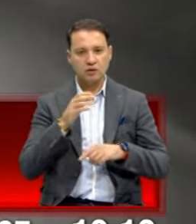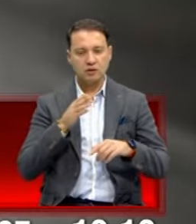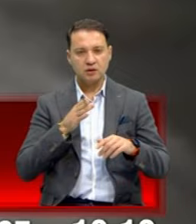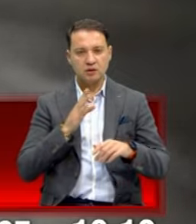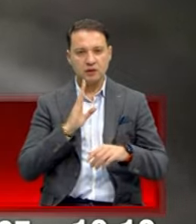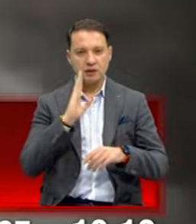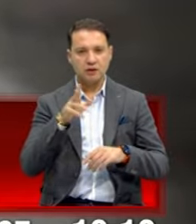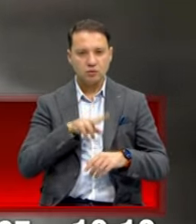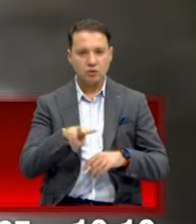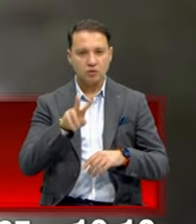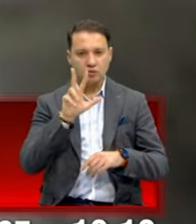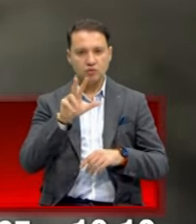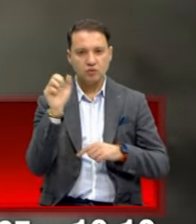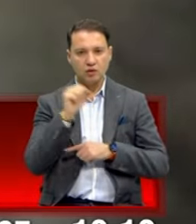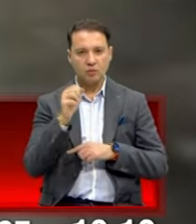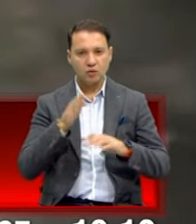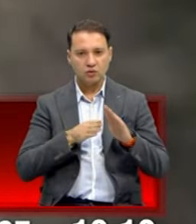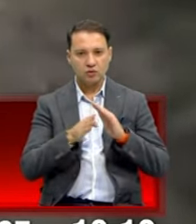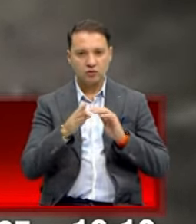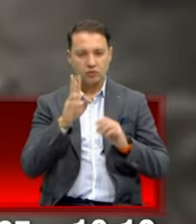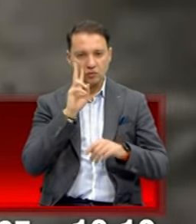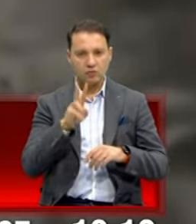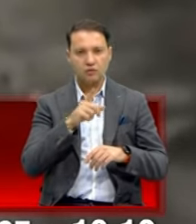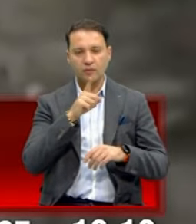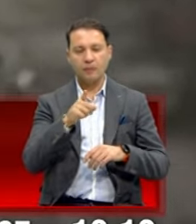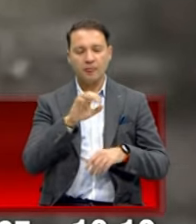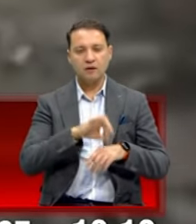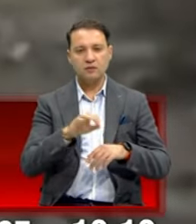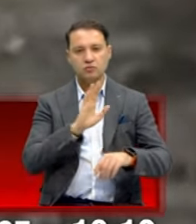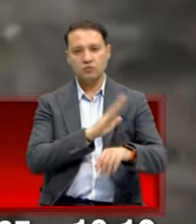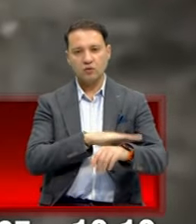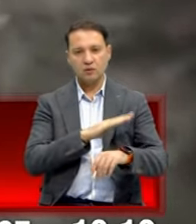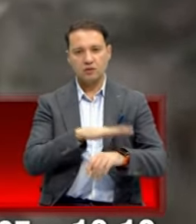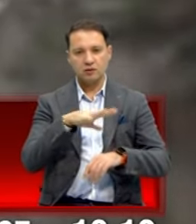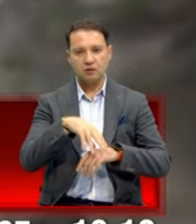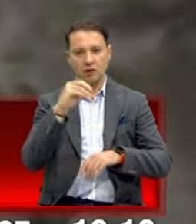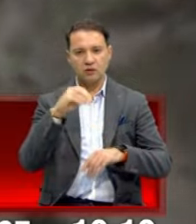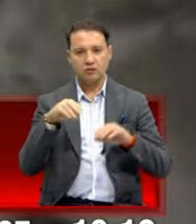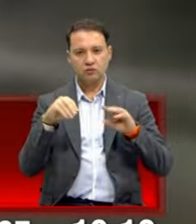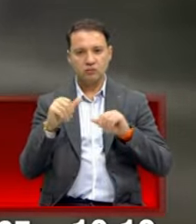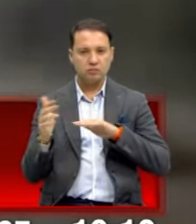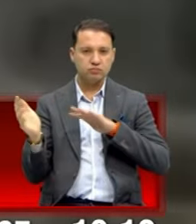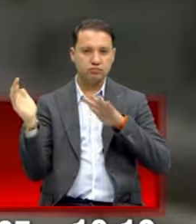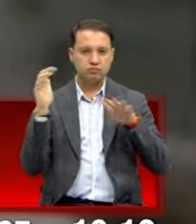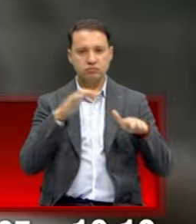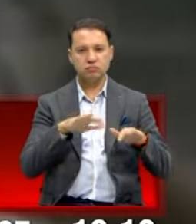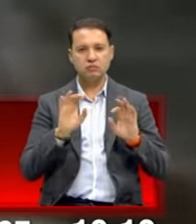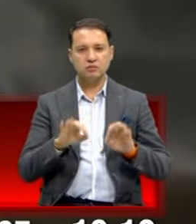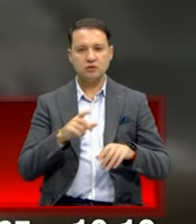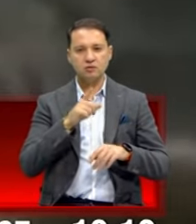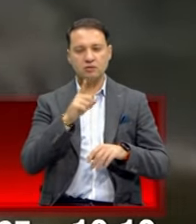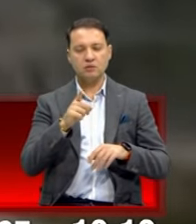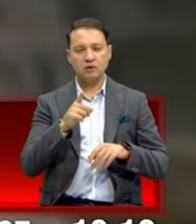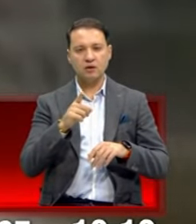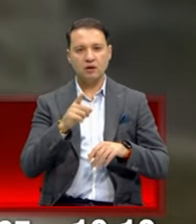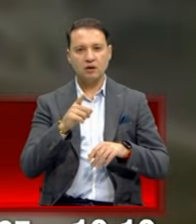geçtiği yolda 3 kamyon giriyor açıya. Tam o sırada sol taraftaki dağ toprak çığı halinde akmaya başlıyor.